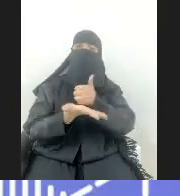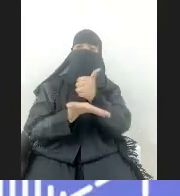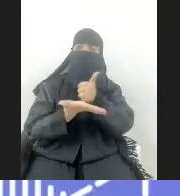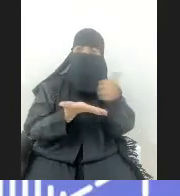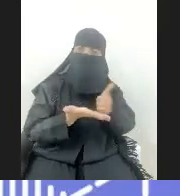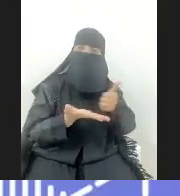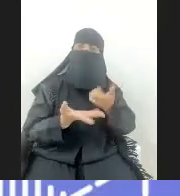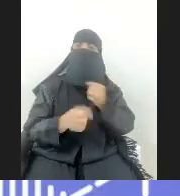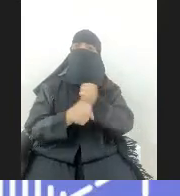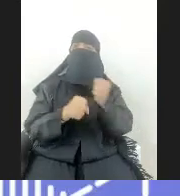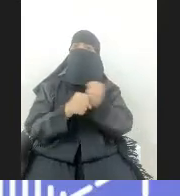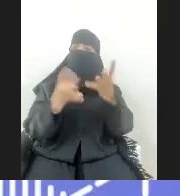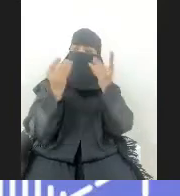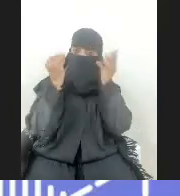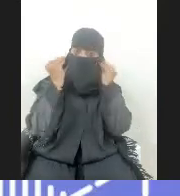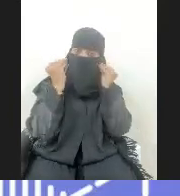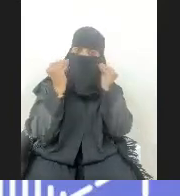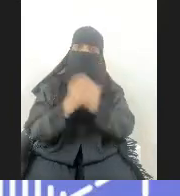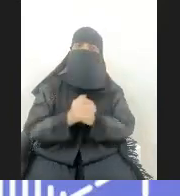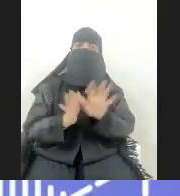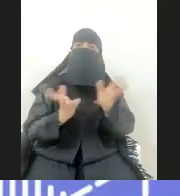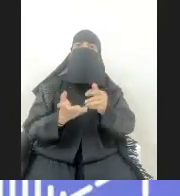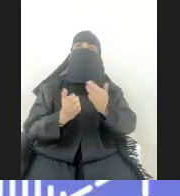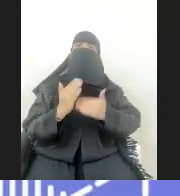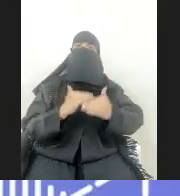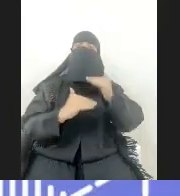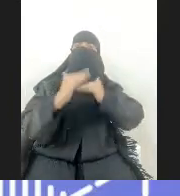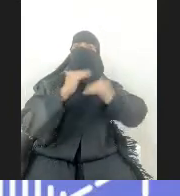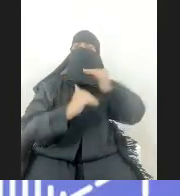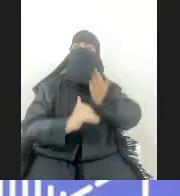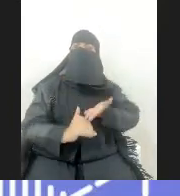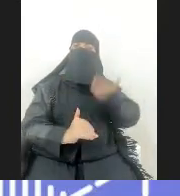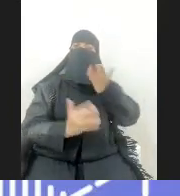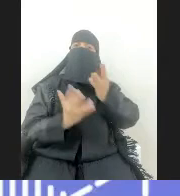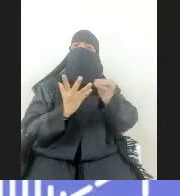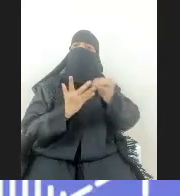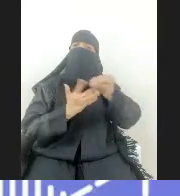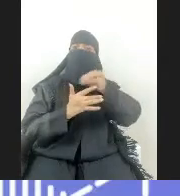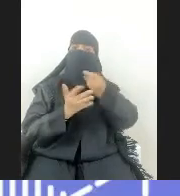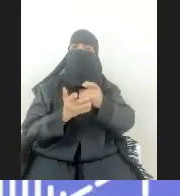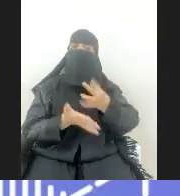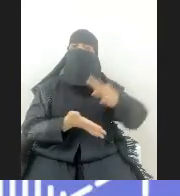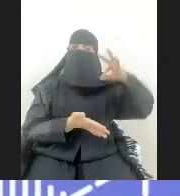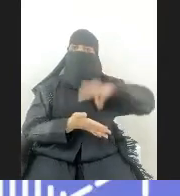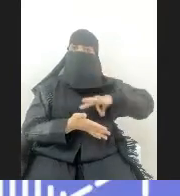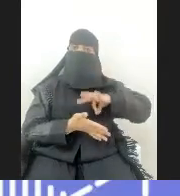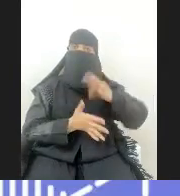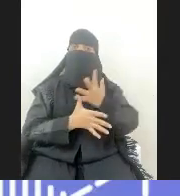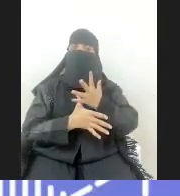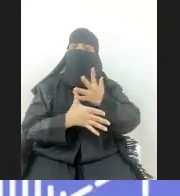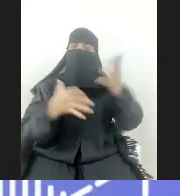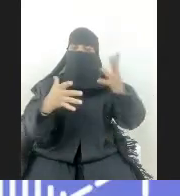التعلم على أرقى المستويات، واستفدنا منها الوافر والكثير،